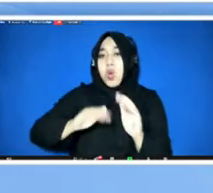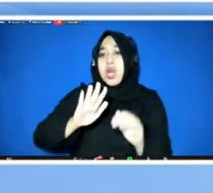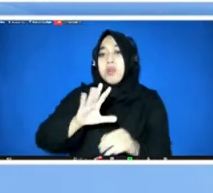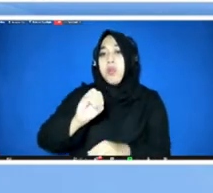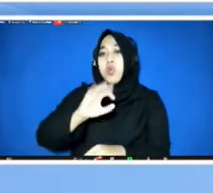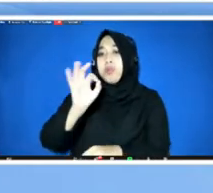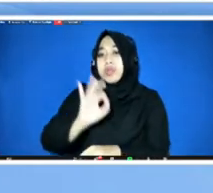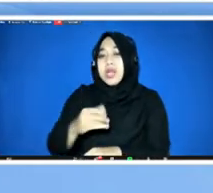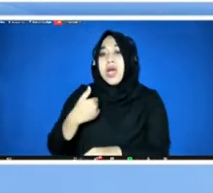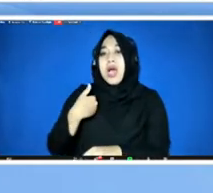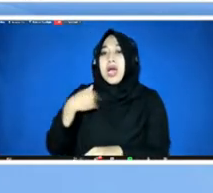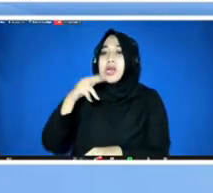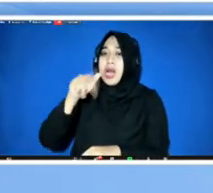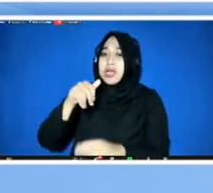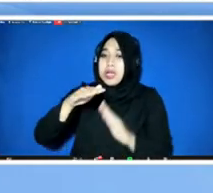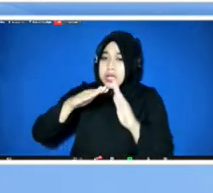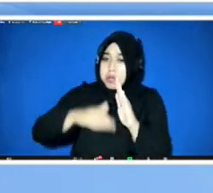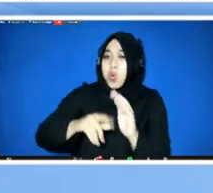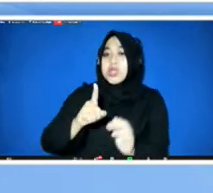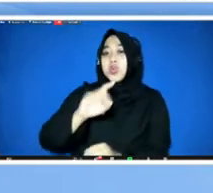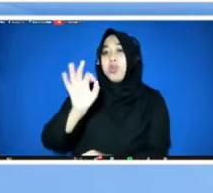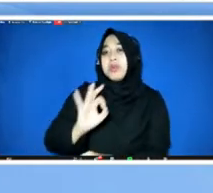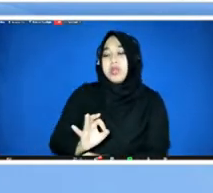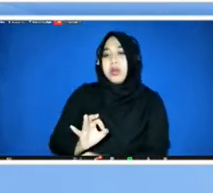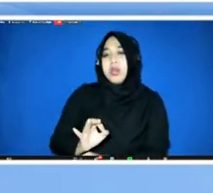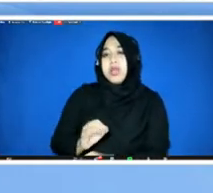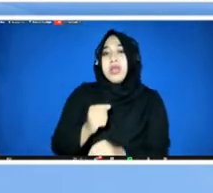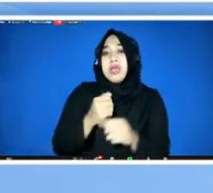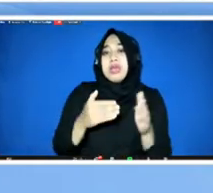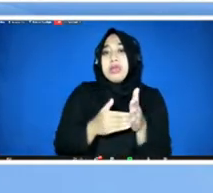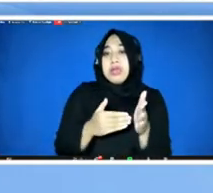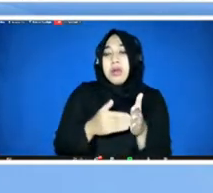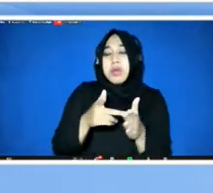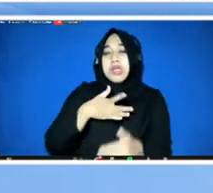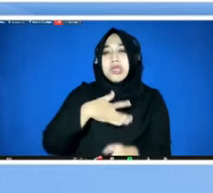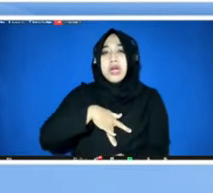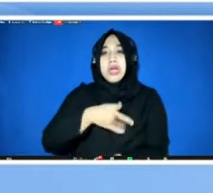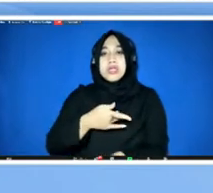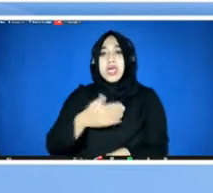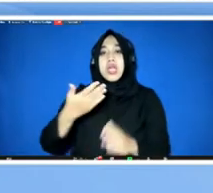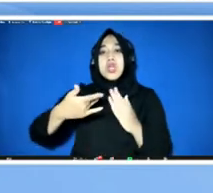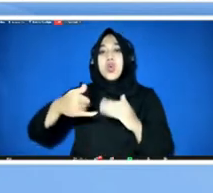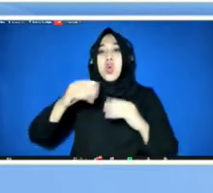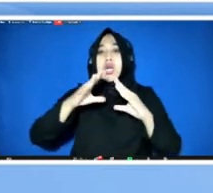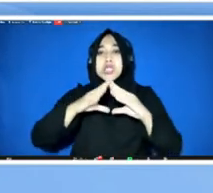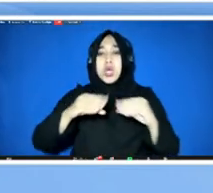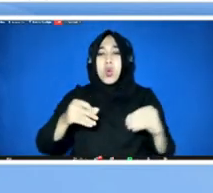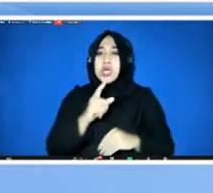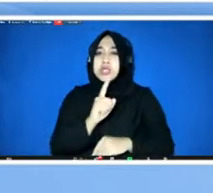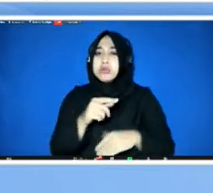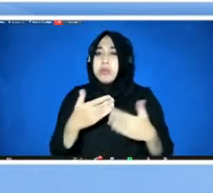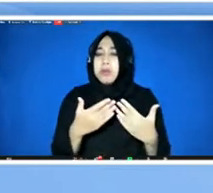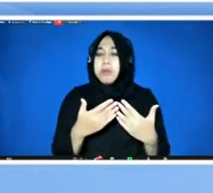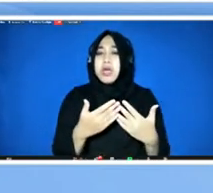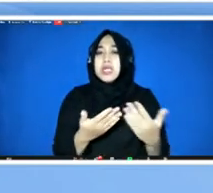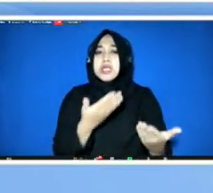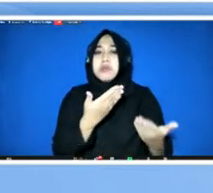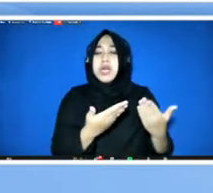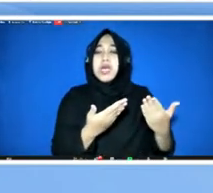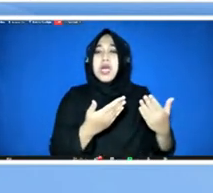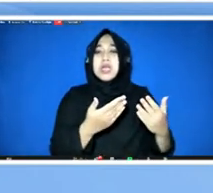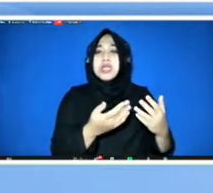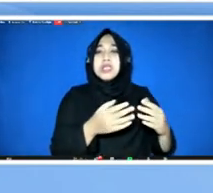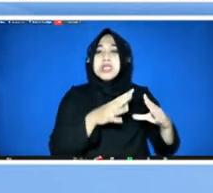yang di bawah 1%. Dan gap ini lebih terasa di luar Jawa dibandingkan di Jawa. Dalam